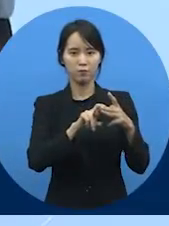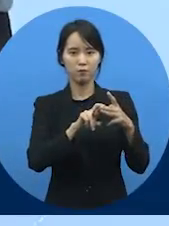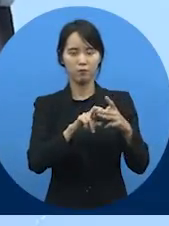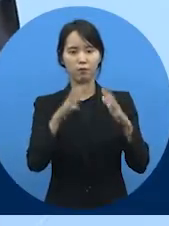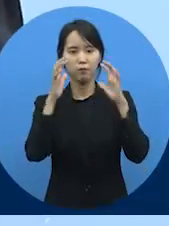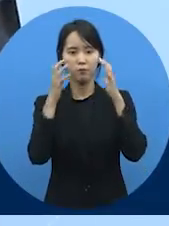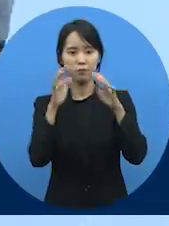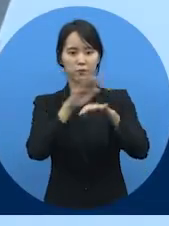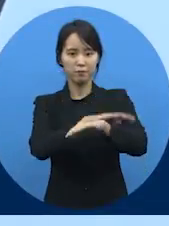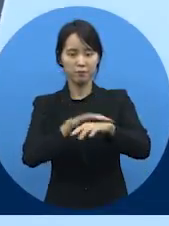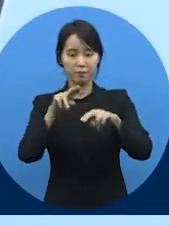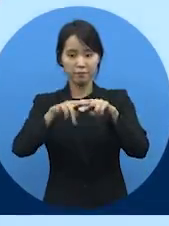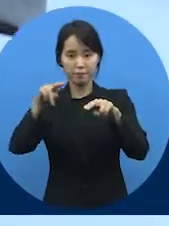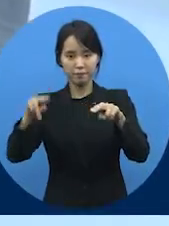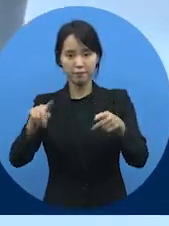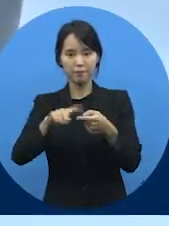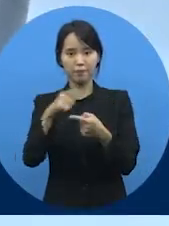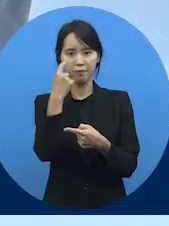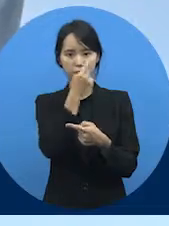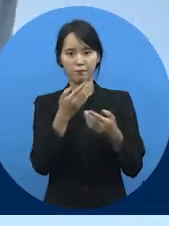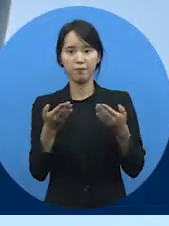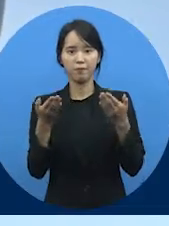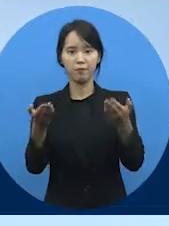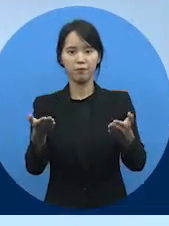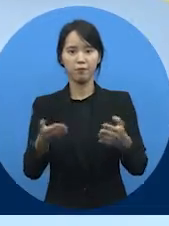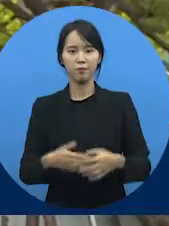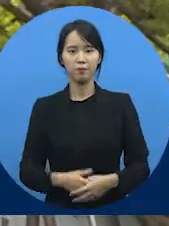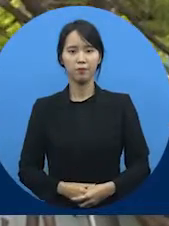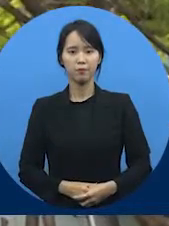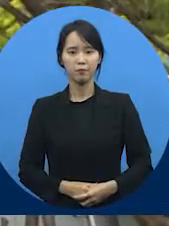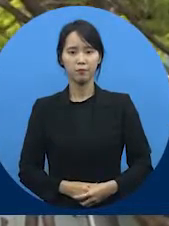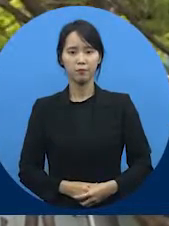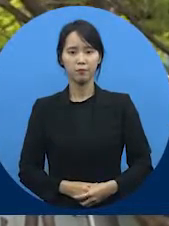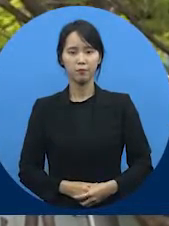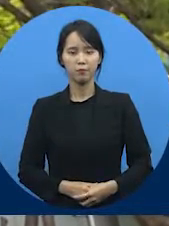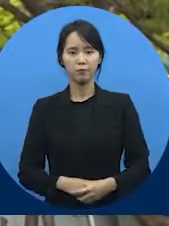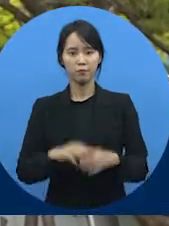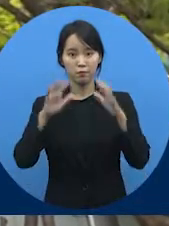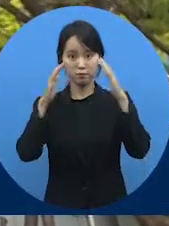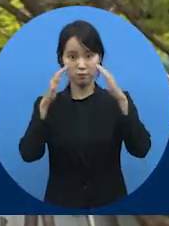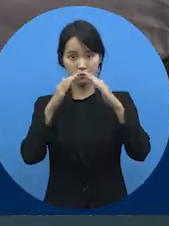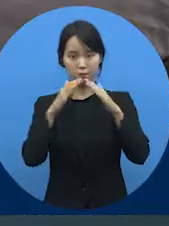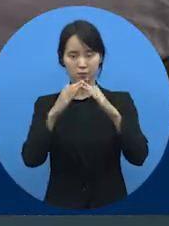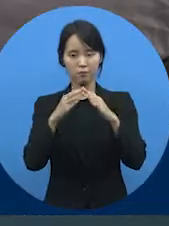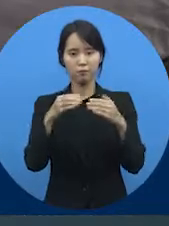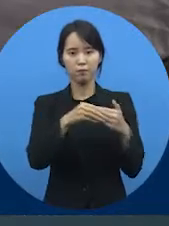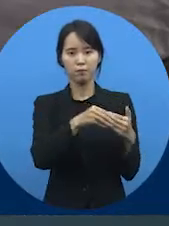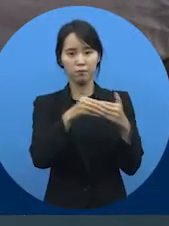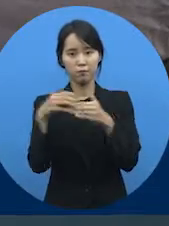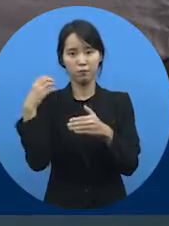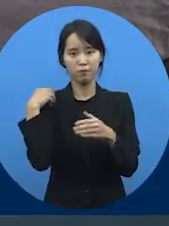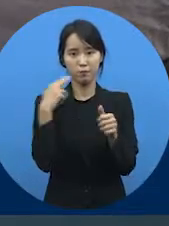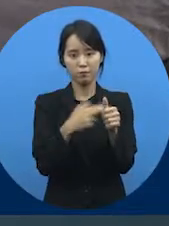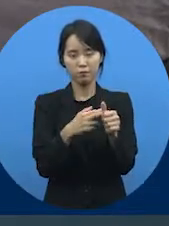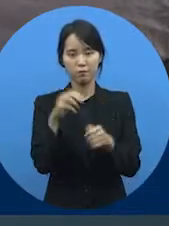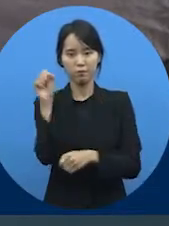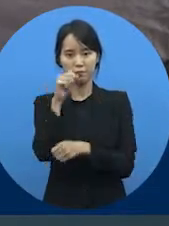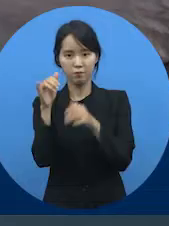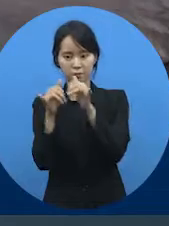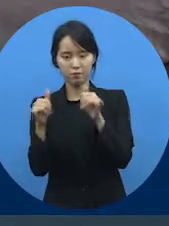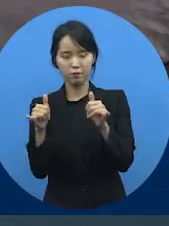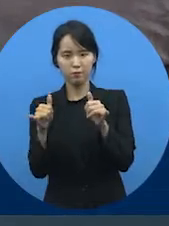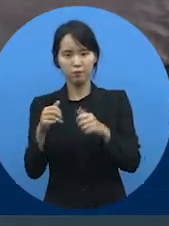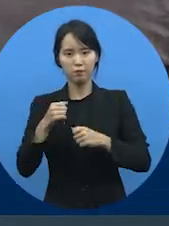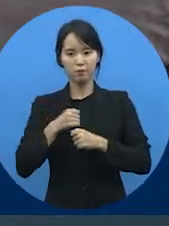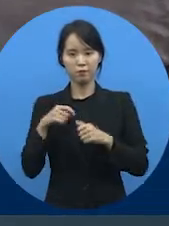구관제센터에 어린이의 안전 하차를 확인시켜줍니다. 동대문구는 어린이집 통학차량 인솔교사 및 운전기사에